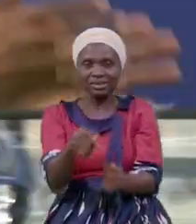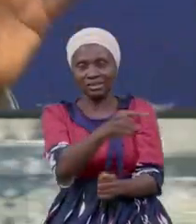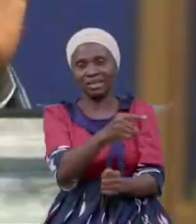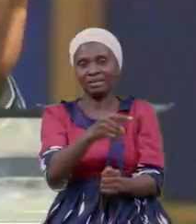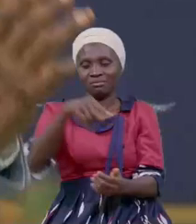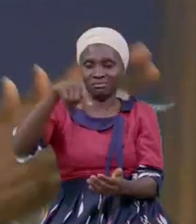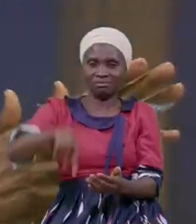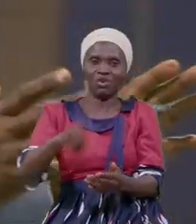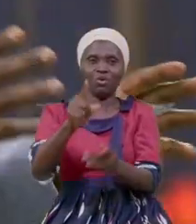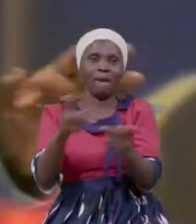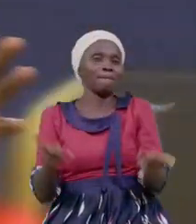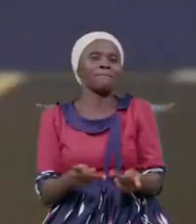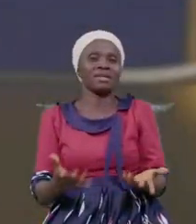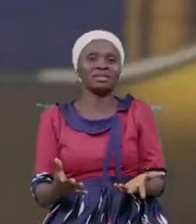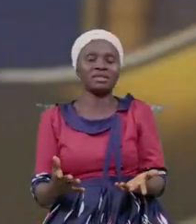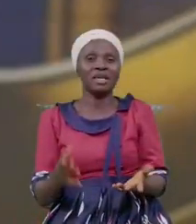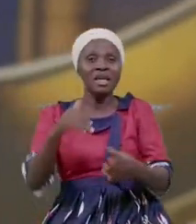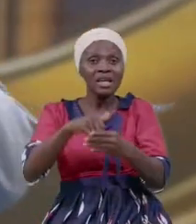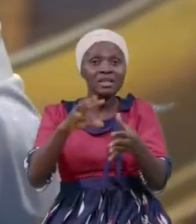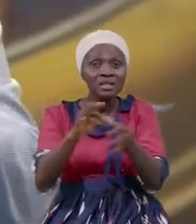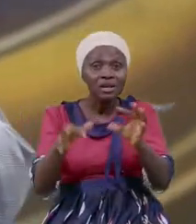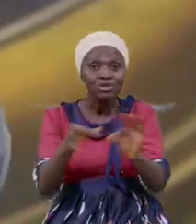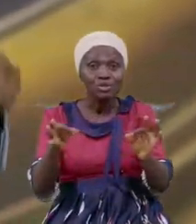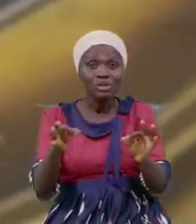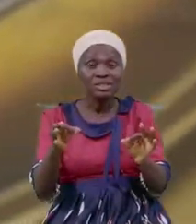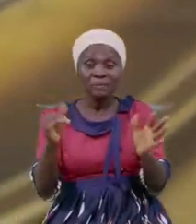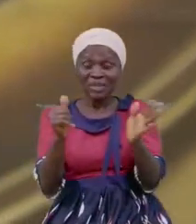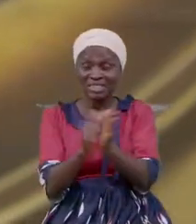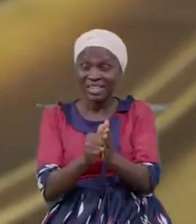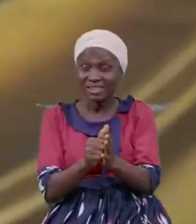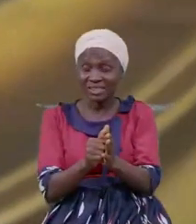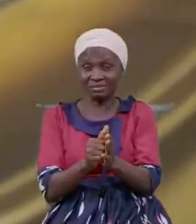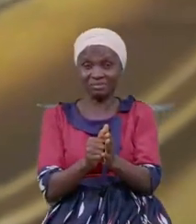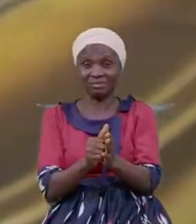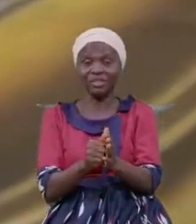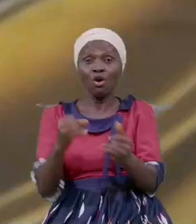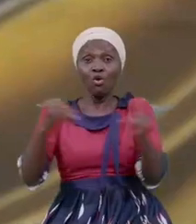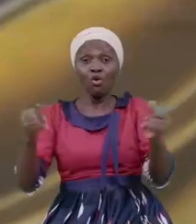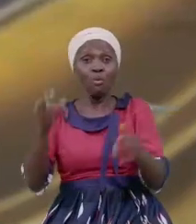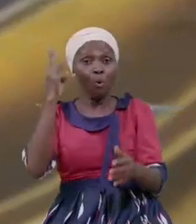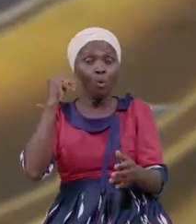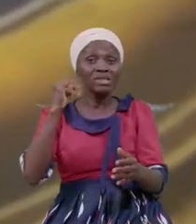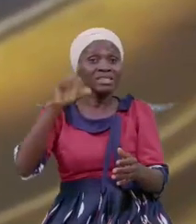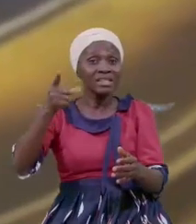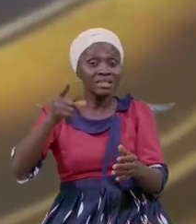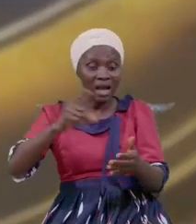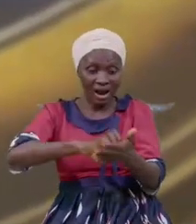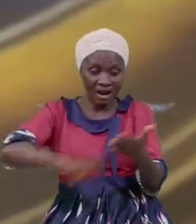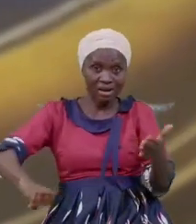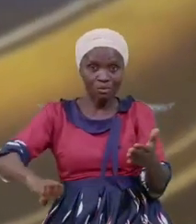l'éléphant est resté sur place là obéissant restez là parce que